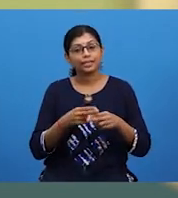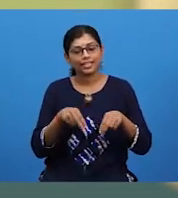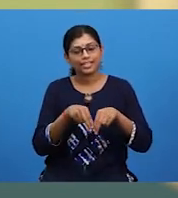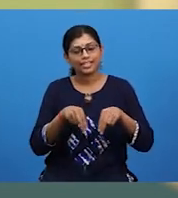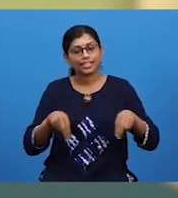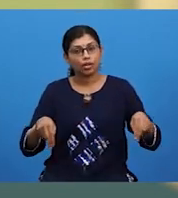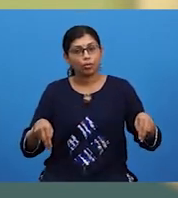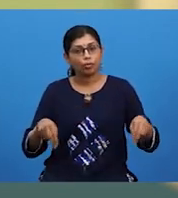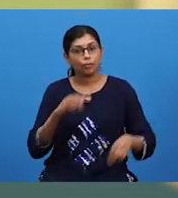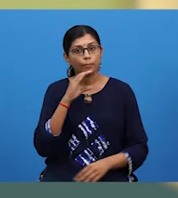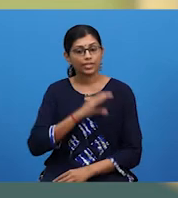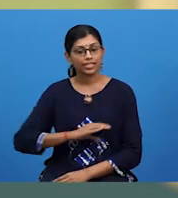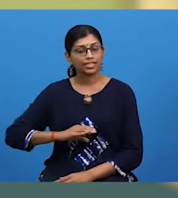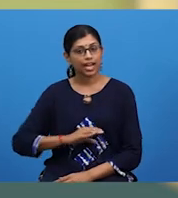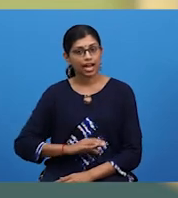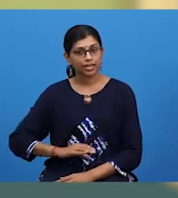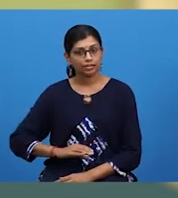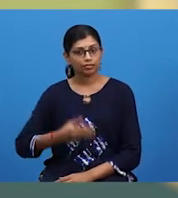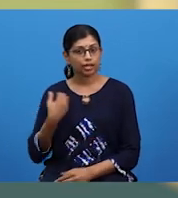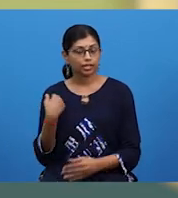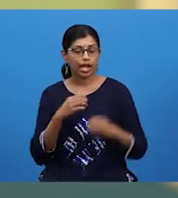juga beberapa organ lain seperti hati,